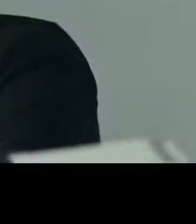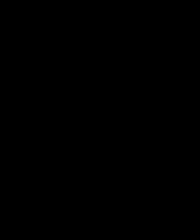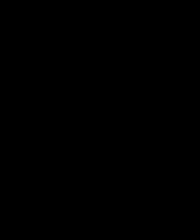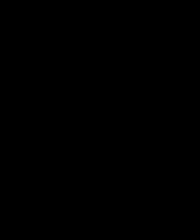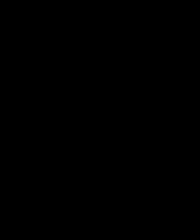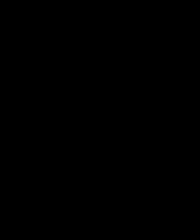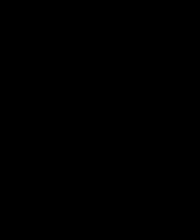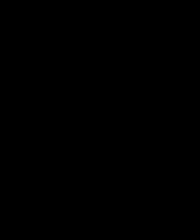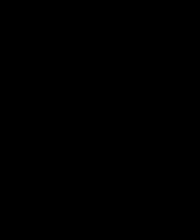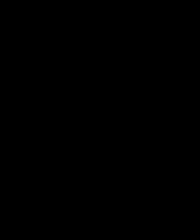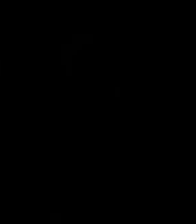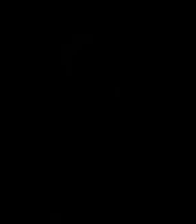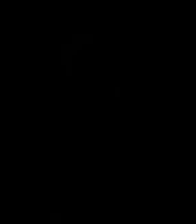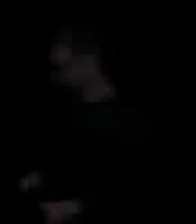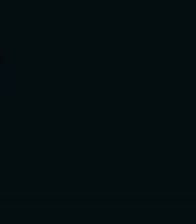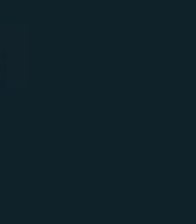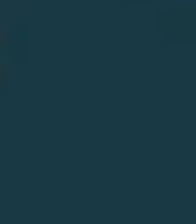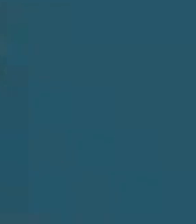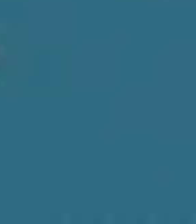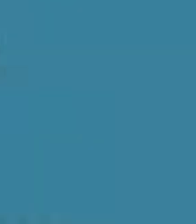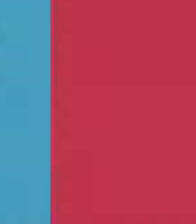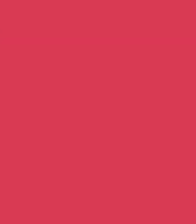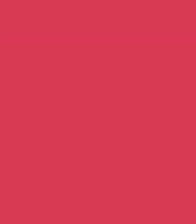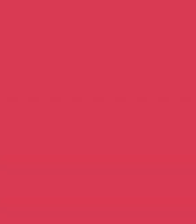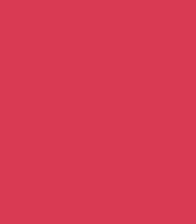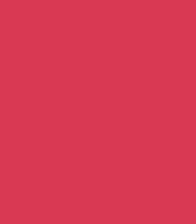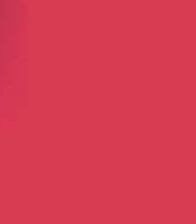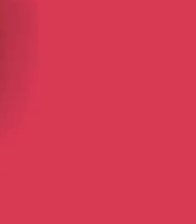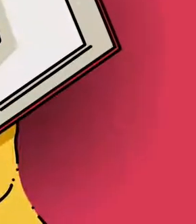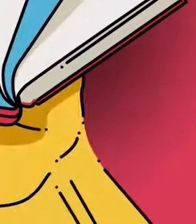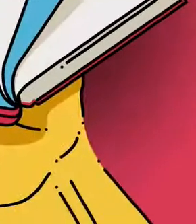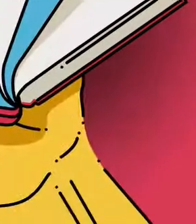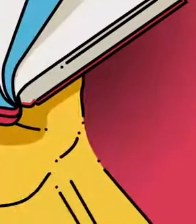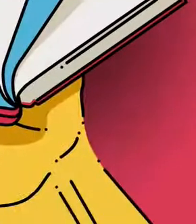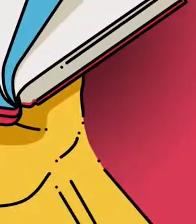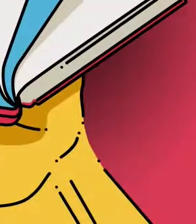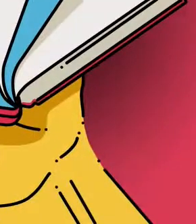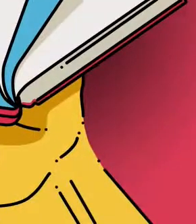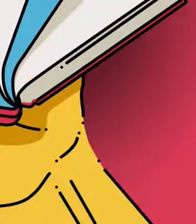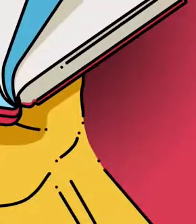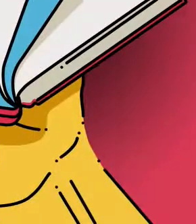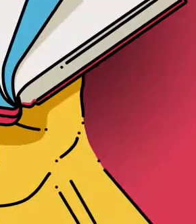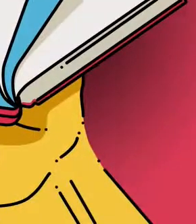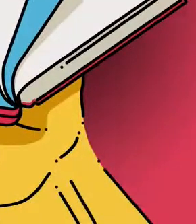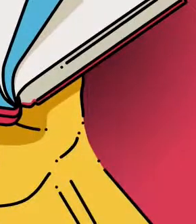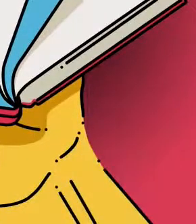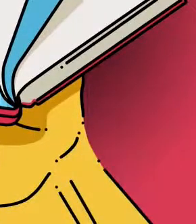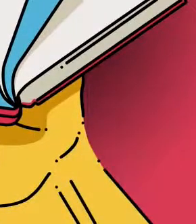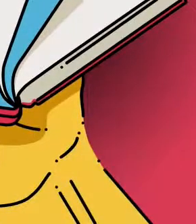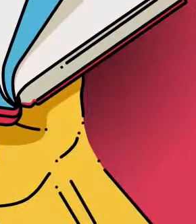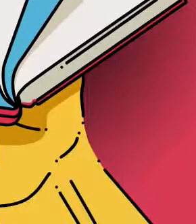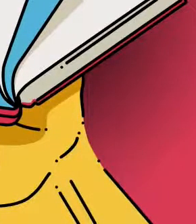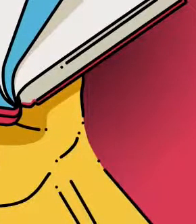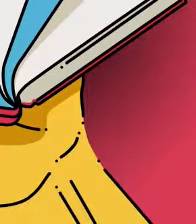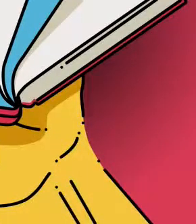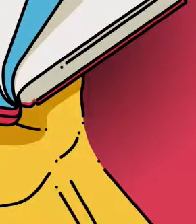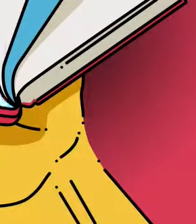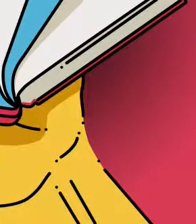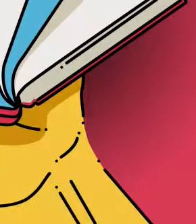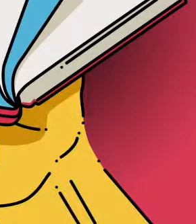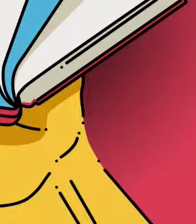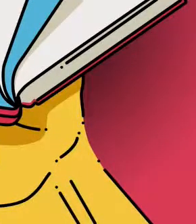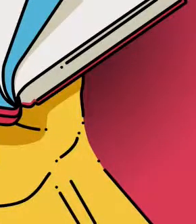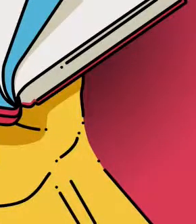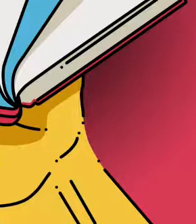Żeby nie było śladów. Empik zaprasza na wirtualne targi książki. Do 26 października zamawiaj nowości wydawnicze z rabatami